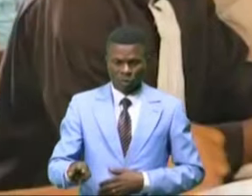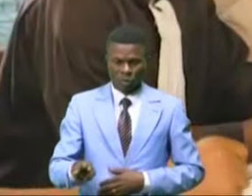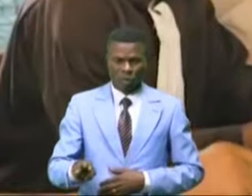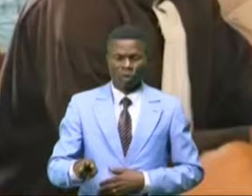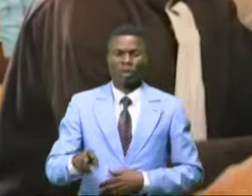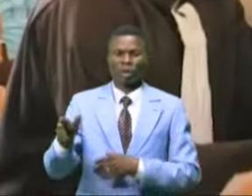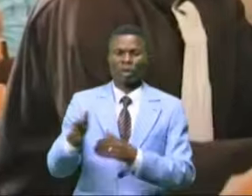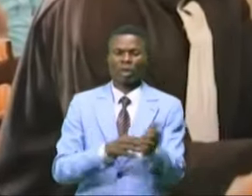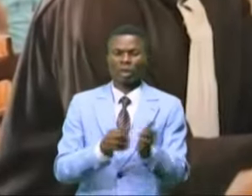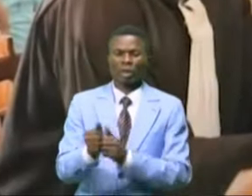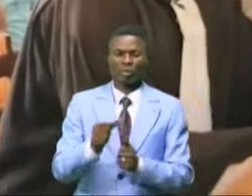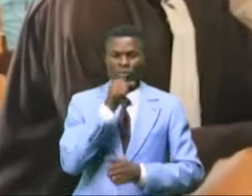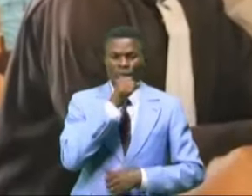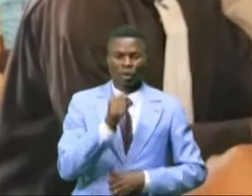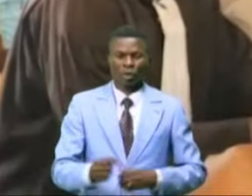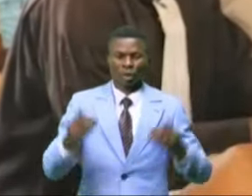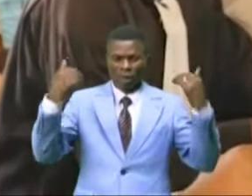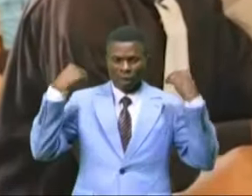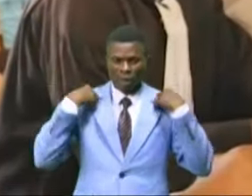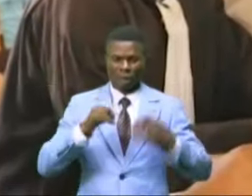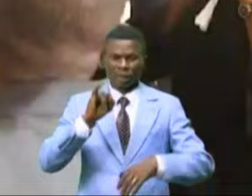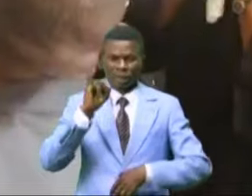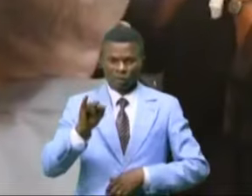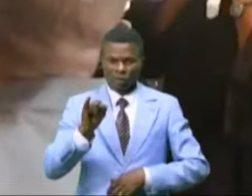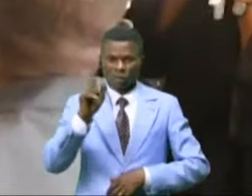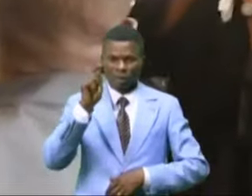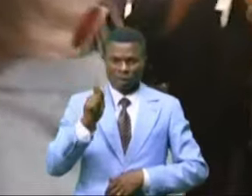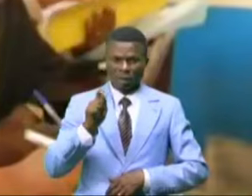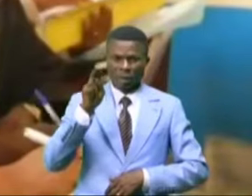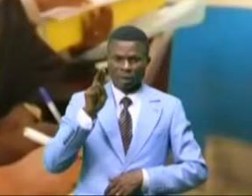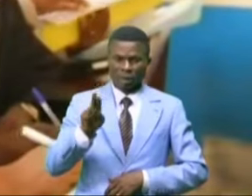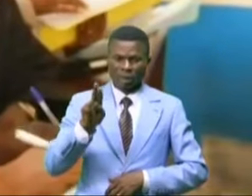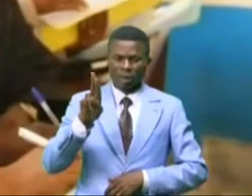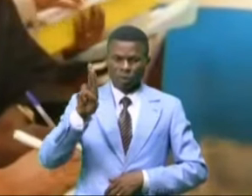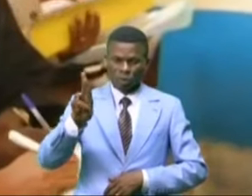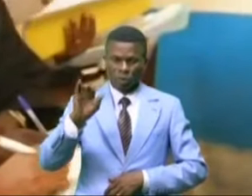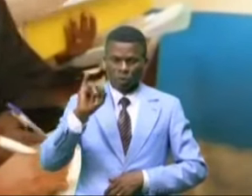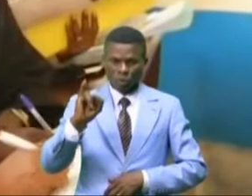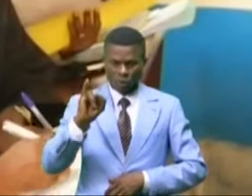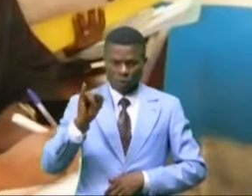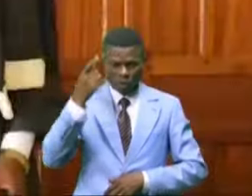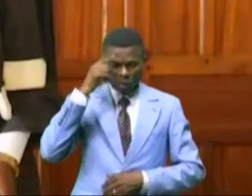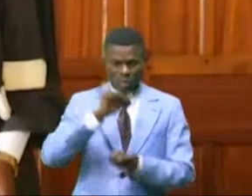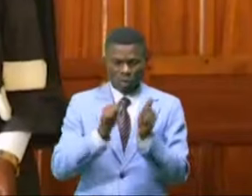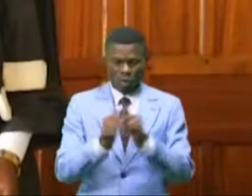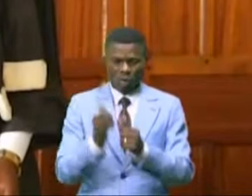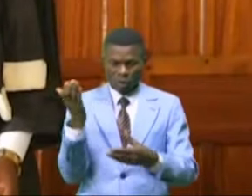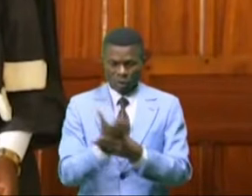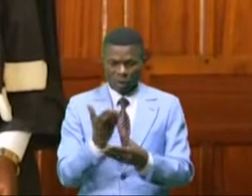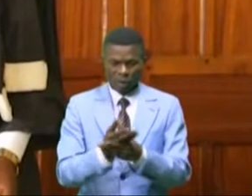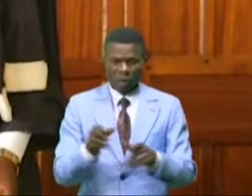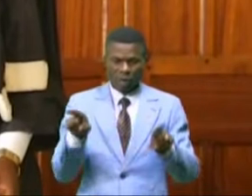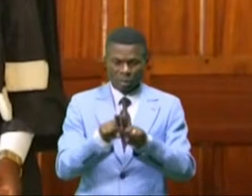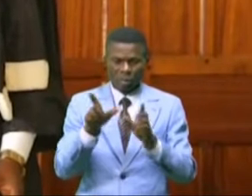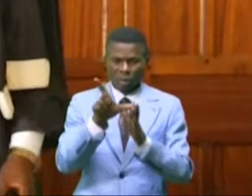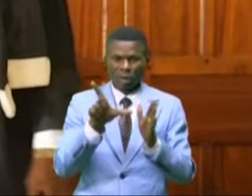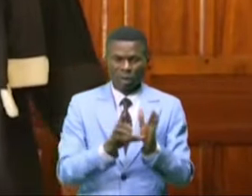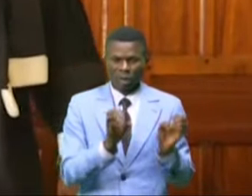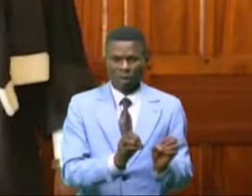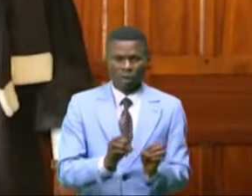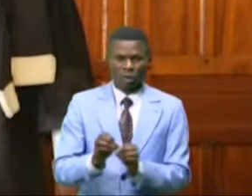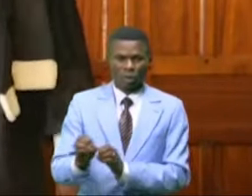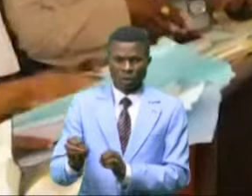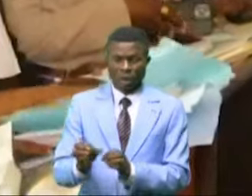cause l'ancien bâtonnier de Litouri, maître Christian Boricana, dans une poursuite disciplinaire conformément à la loi